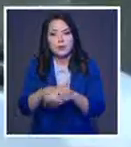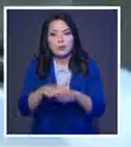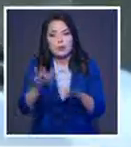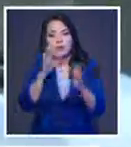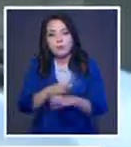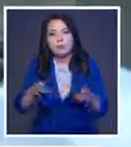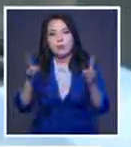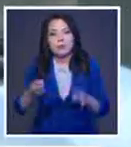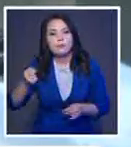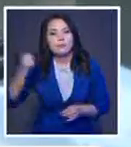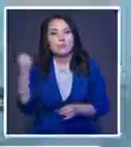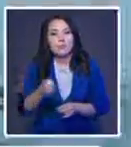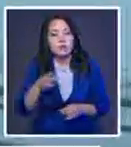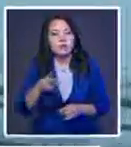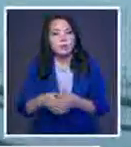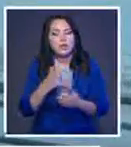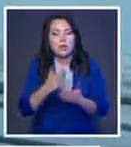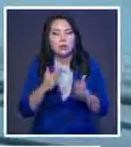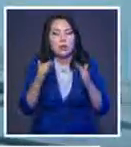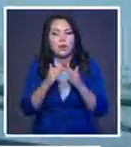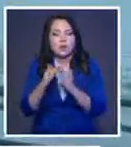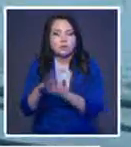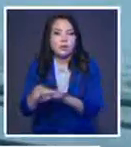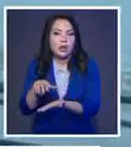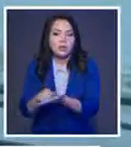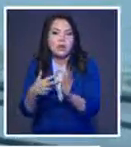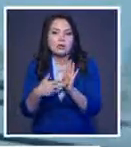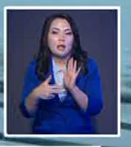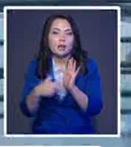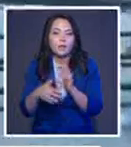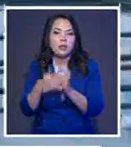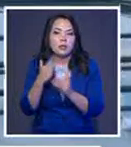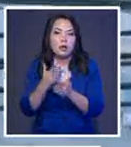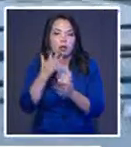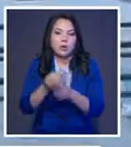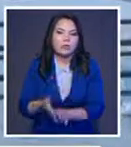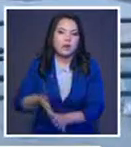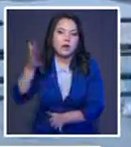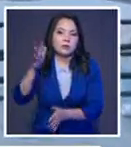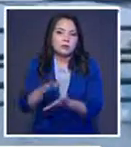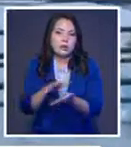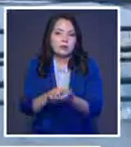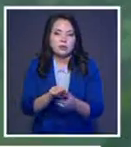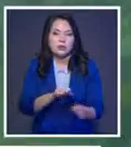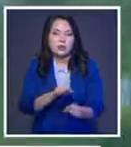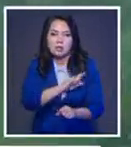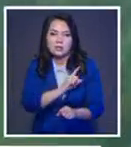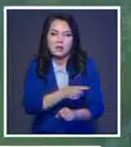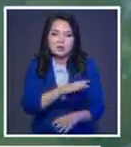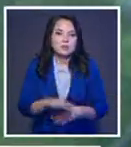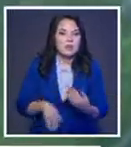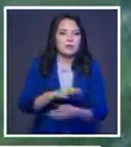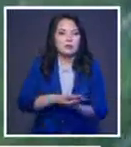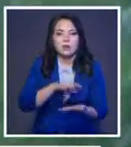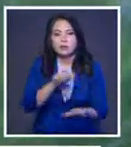апаттан 2000-дай баспана қирап, 80 мыңнан астам ғимаратқа зақым келді. Қалаларда тасқын мен жолдардың бұзылуынан көлік қатынасы